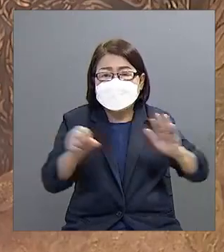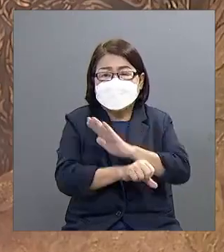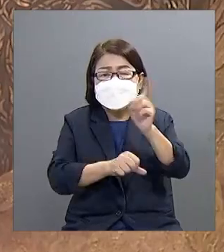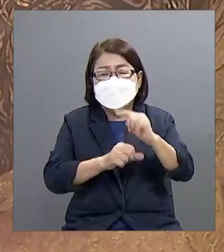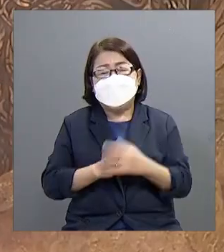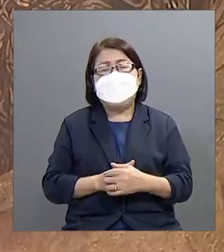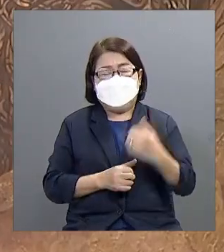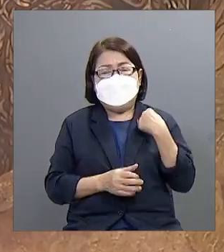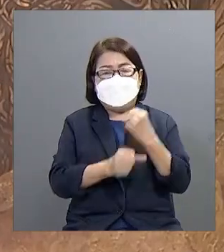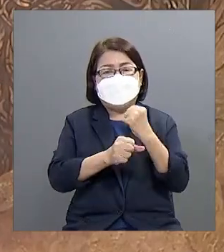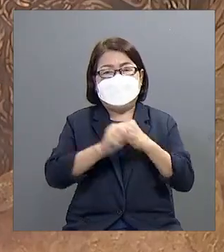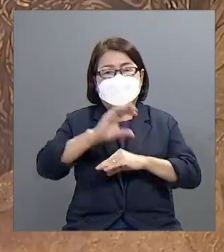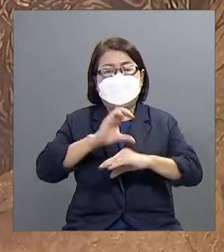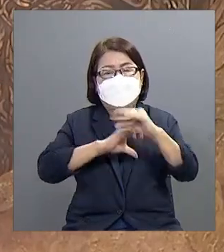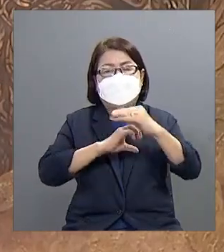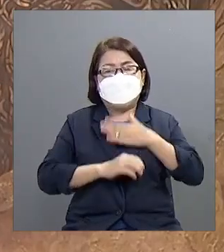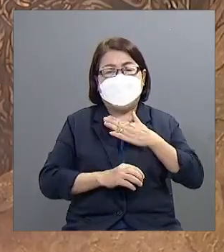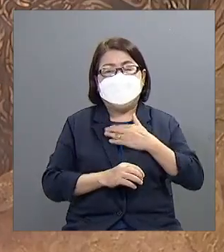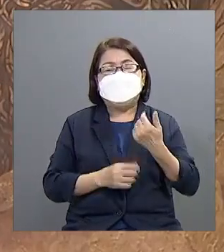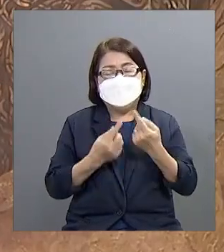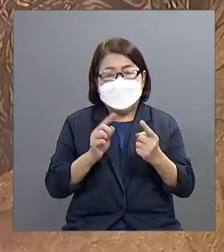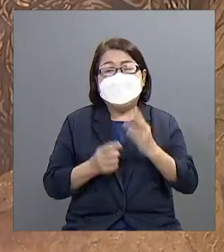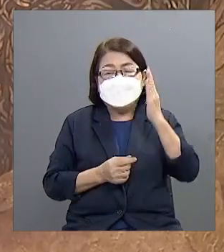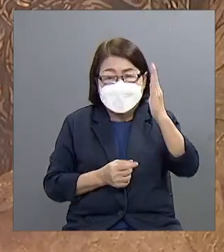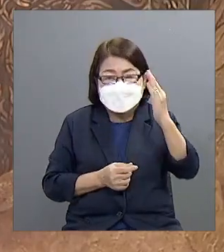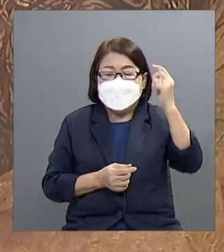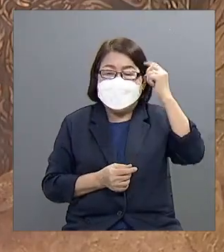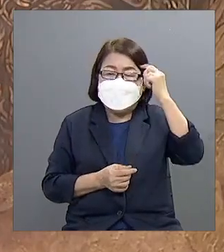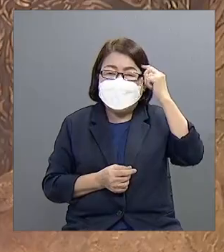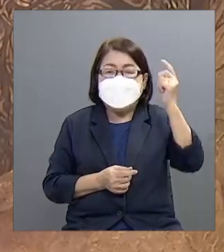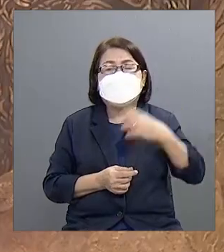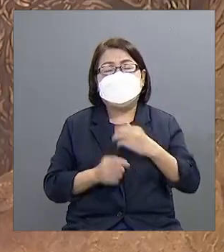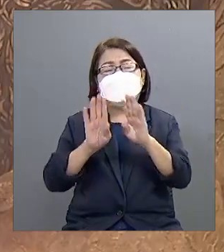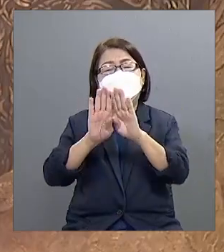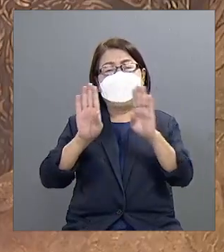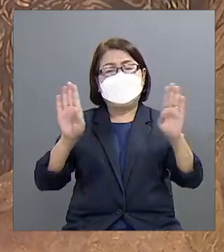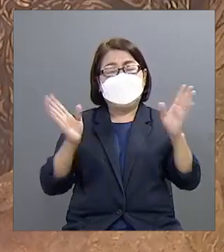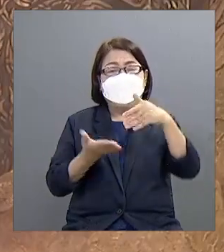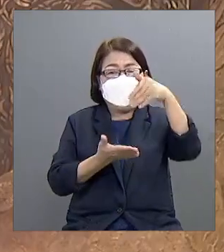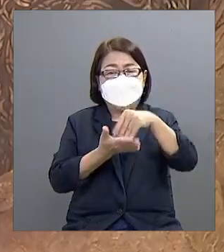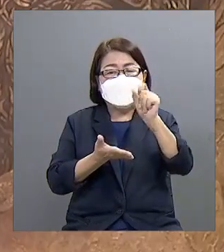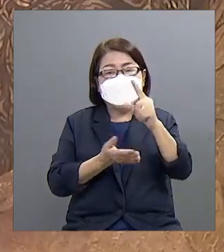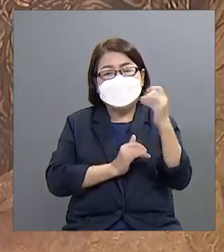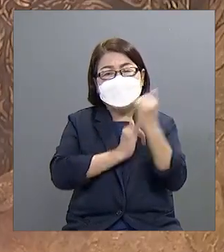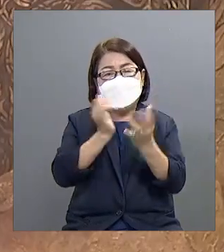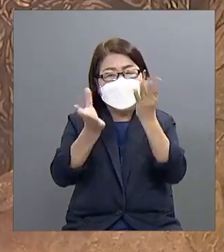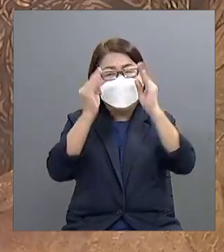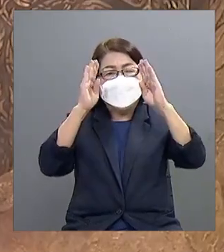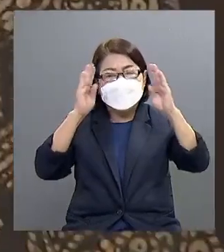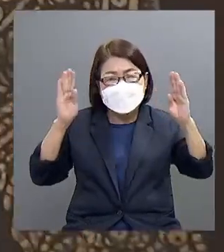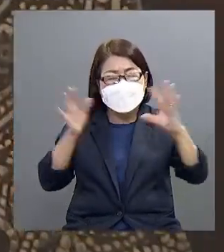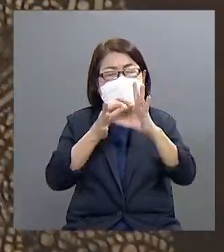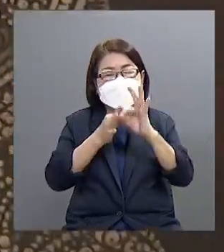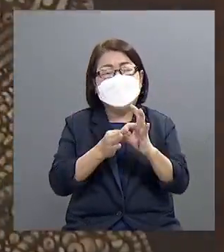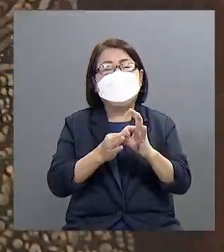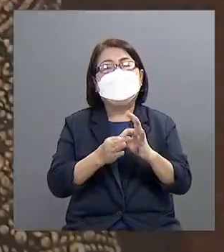การอยู่ครับแต่ว่าในอนาคตผมตั้งใจจะเปิดเป็นศูนย์การเรียนรู้เกี่ยวกับความพอเพียงด้วยครับแล้วก็เกี่ยวกับศิล